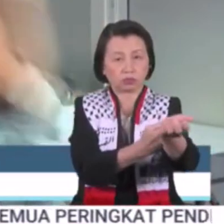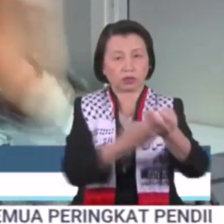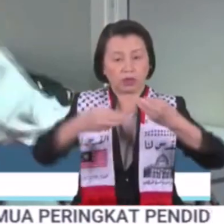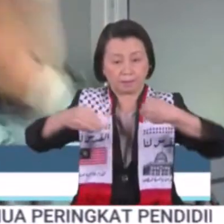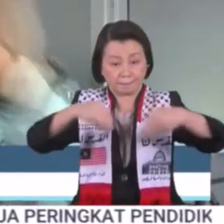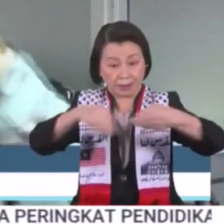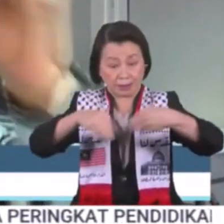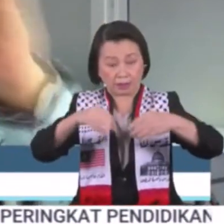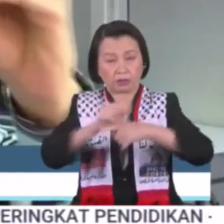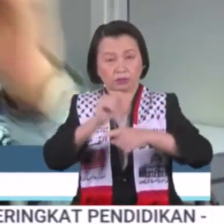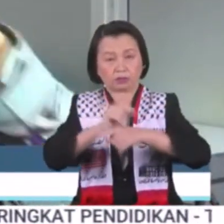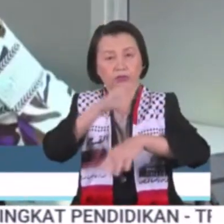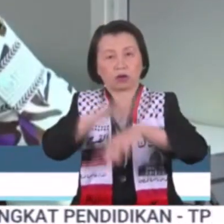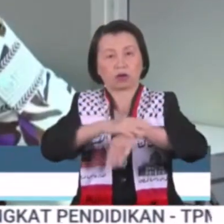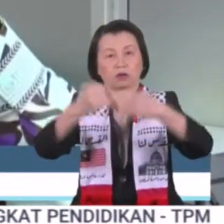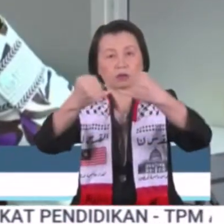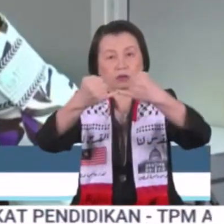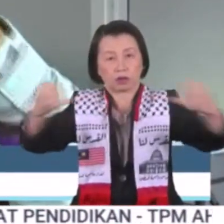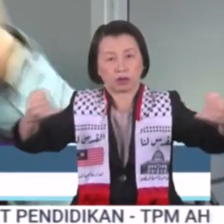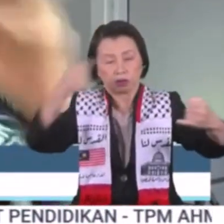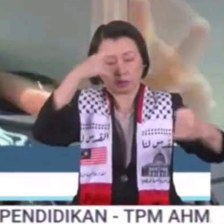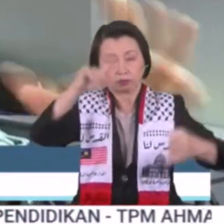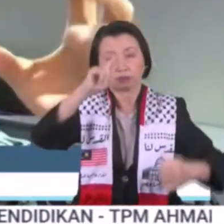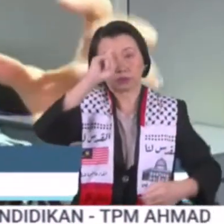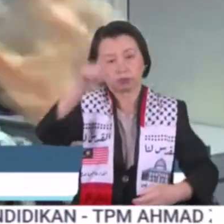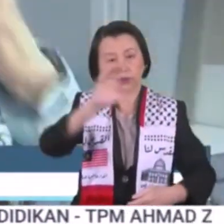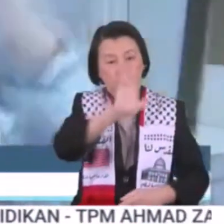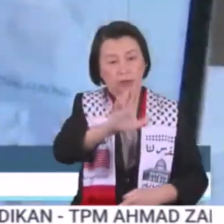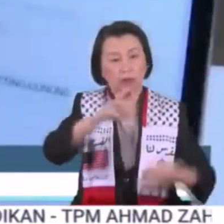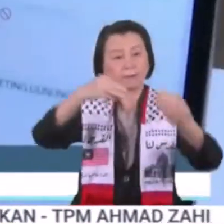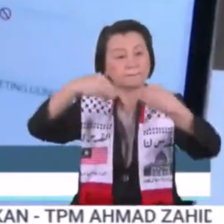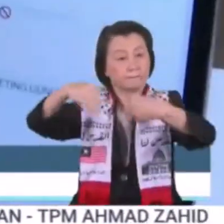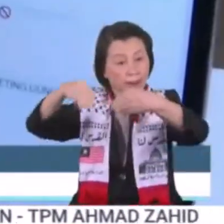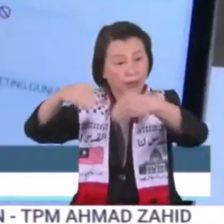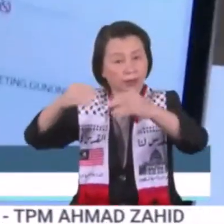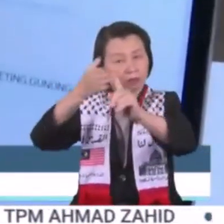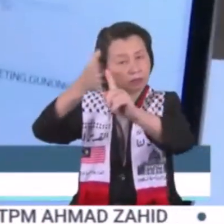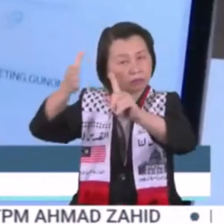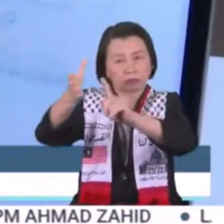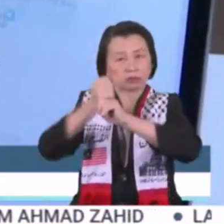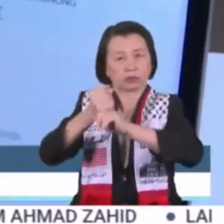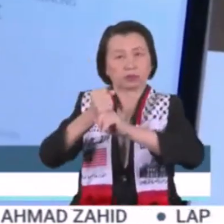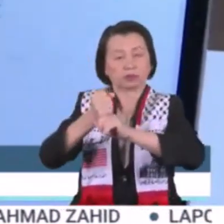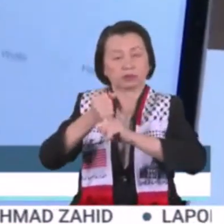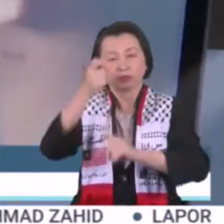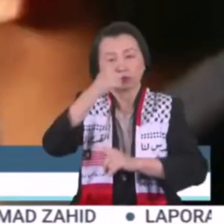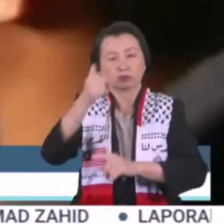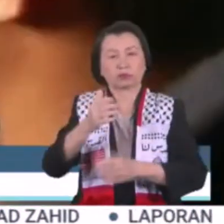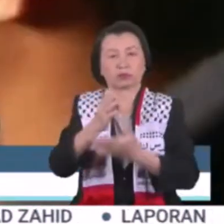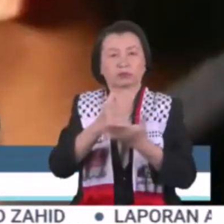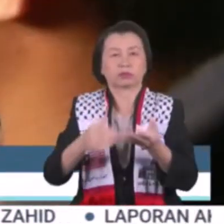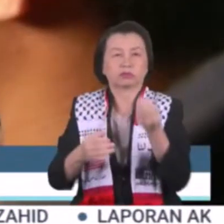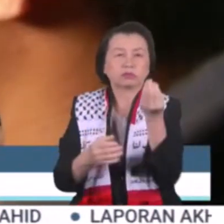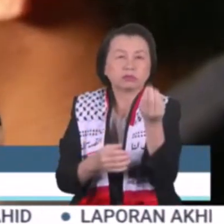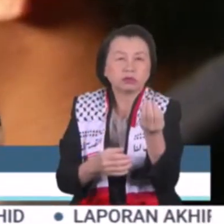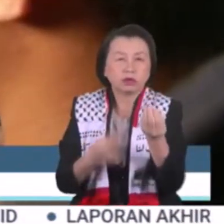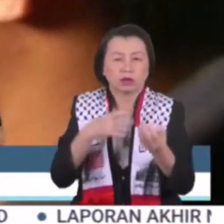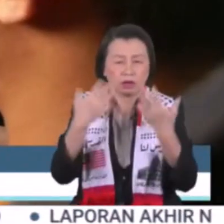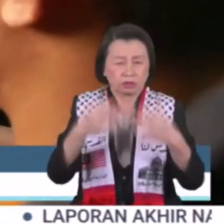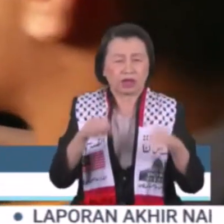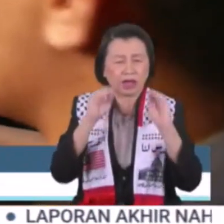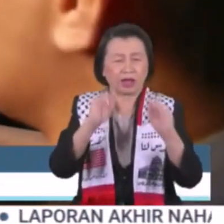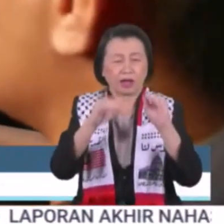market gunakanlah online untuk memastikan market itu dapat dicapai kejayaan. Sebabnya kecil, kita telah